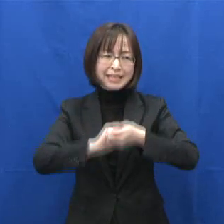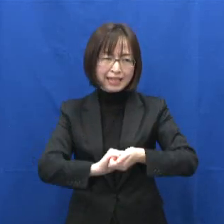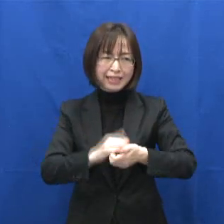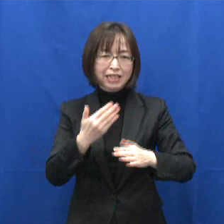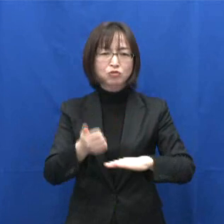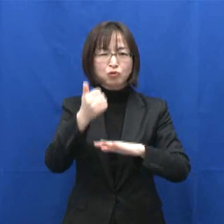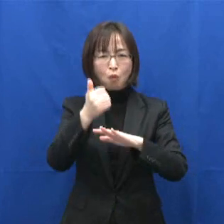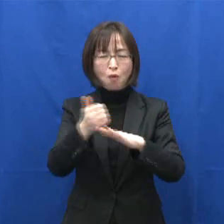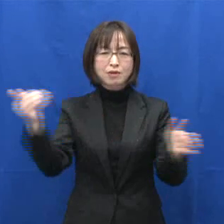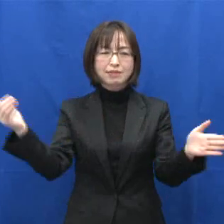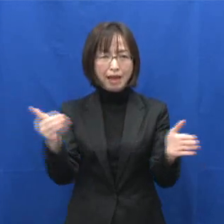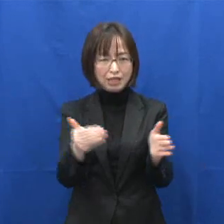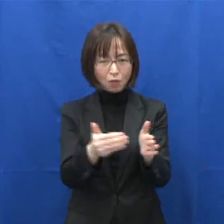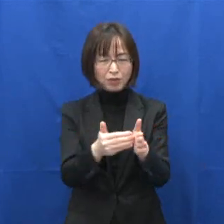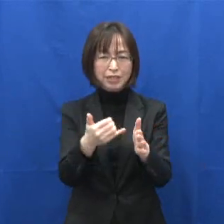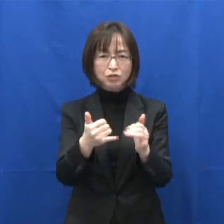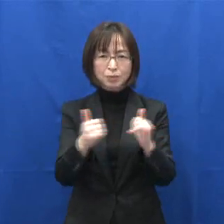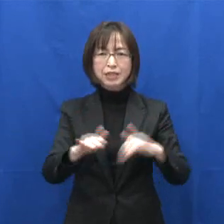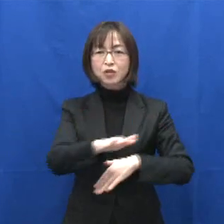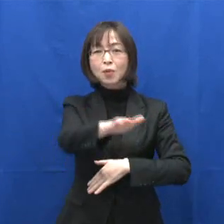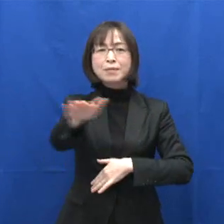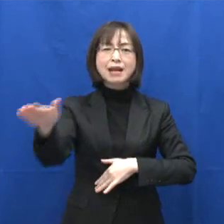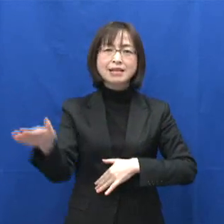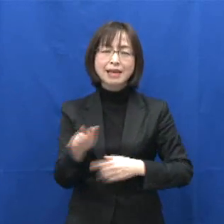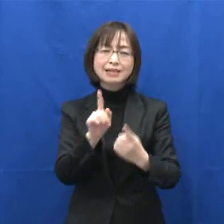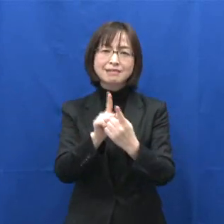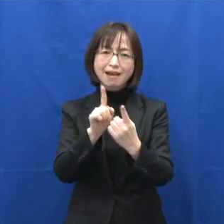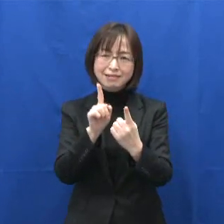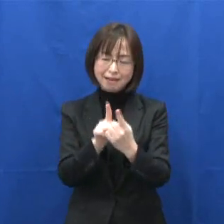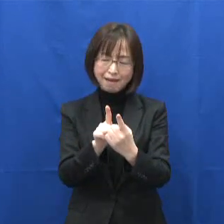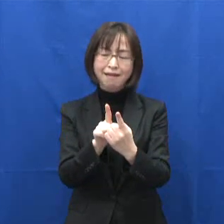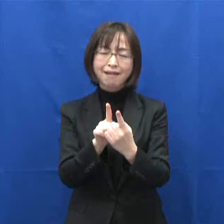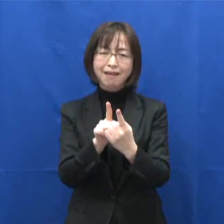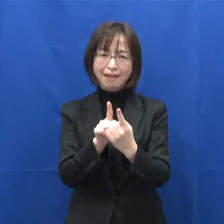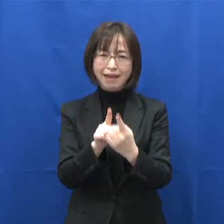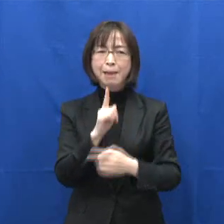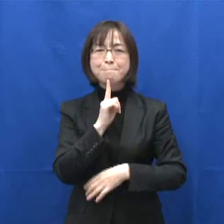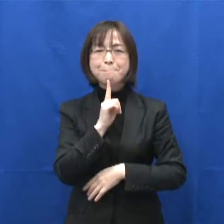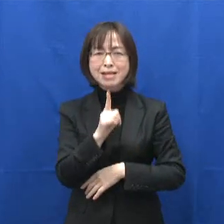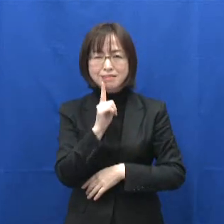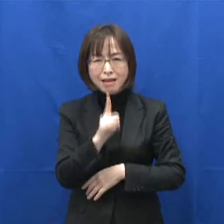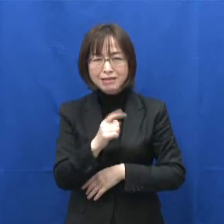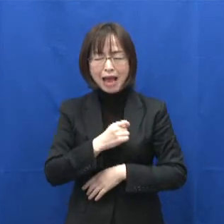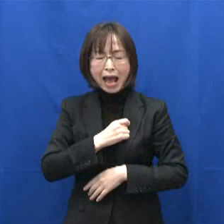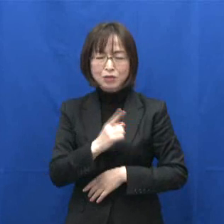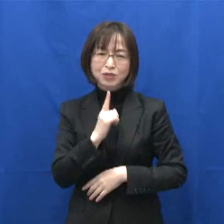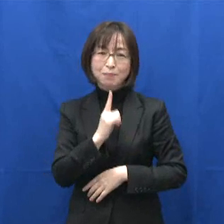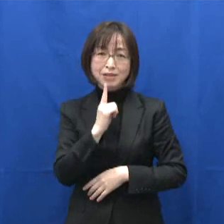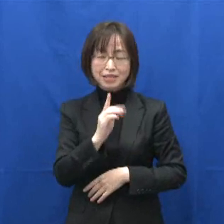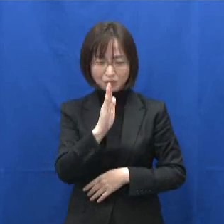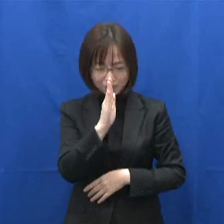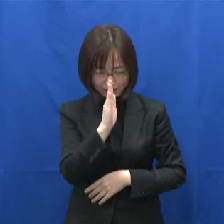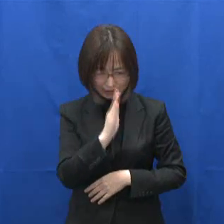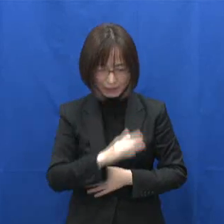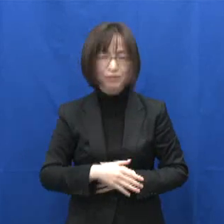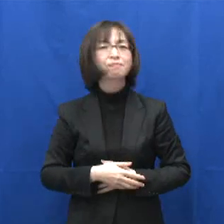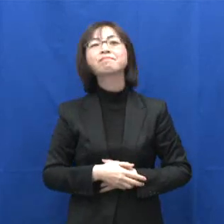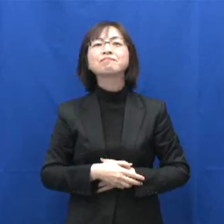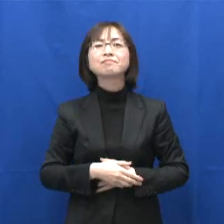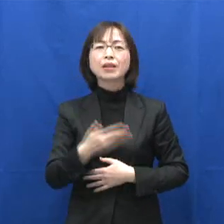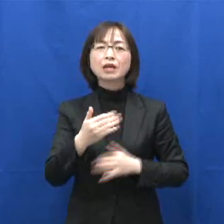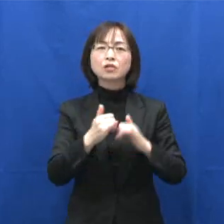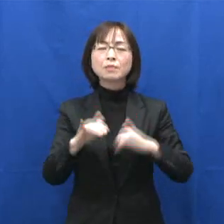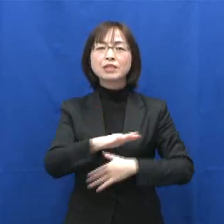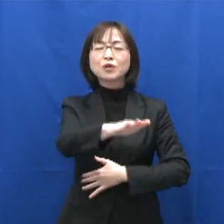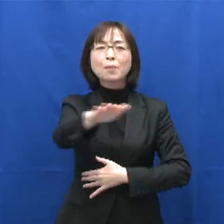区長、最後にあの、 はい、 区民の皆さんへ、 はい、 ではカメラ目線でですね、 はい、 ぜひあの皆さんに熱いメッセージをお願いいたします。 はいはい、じゃあ区民